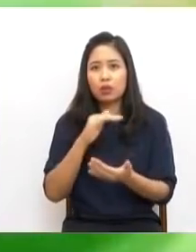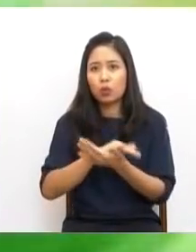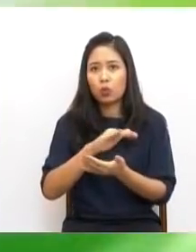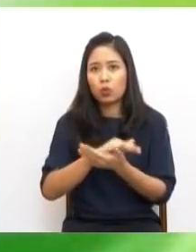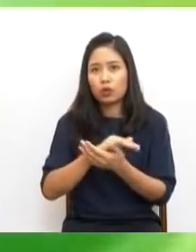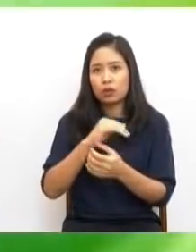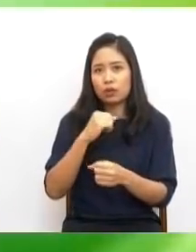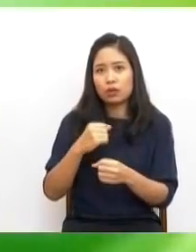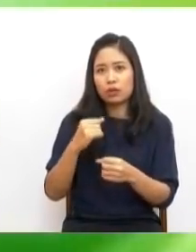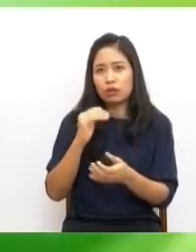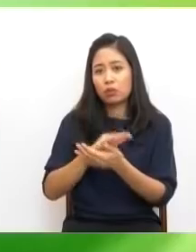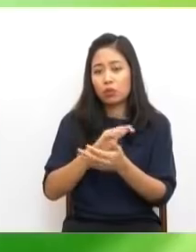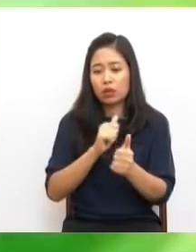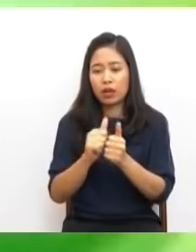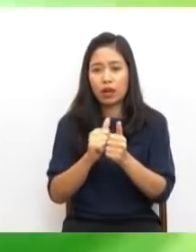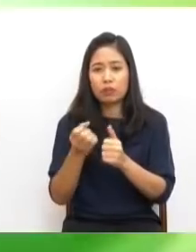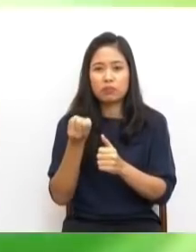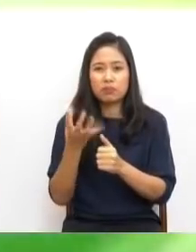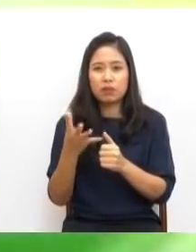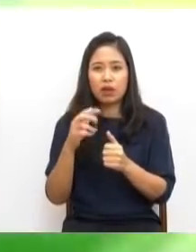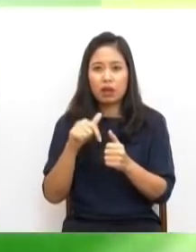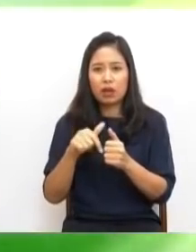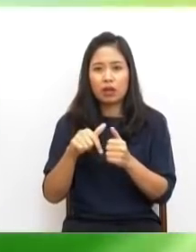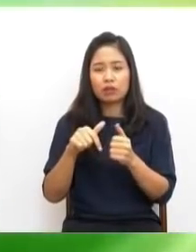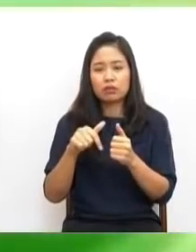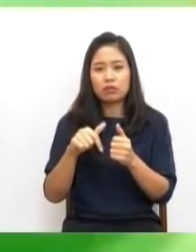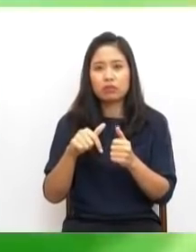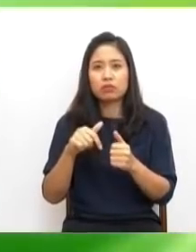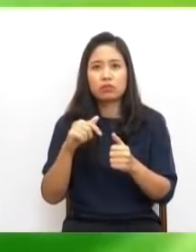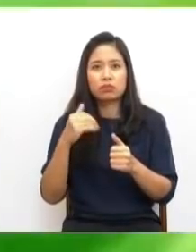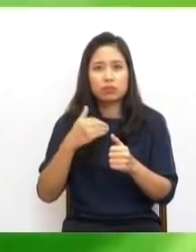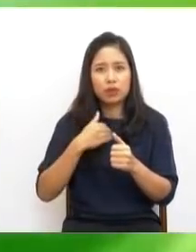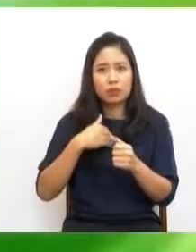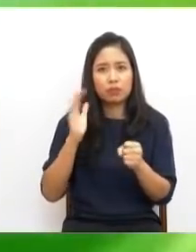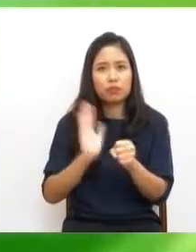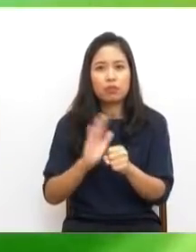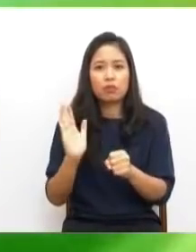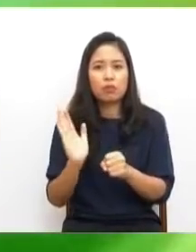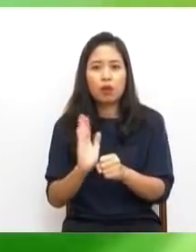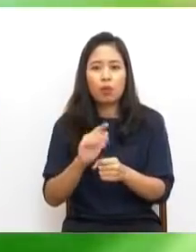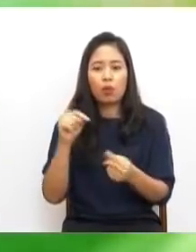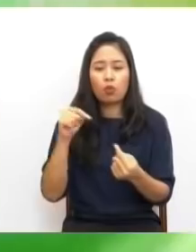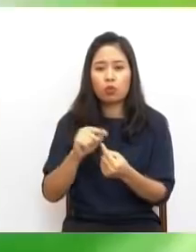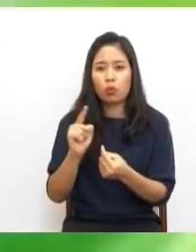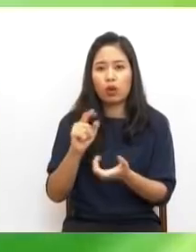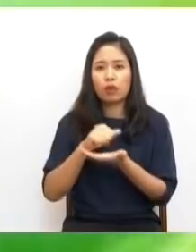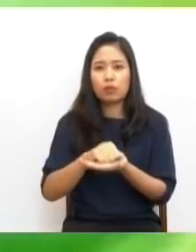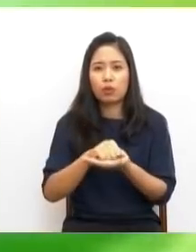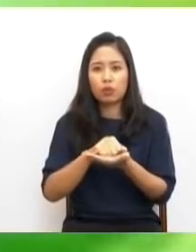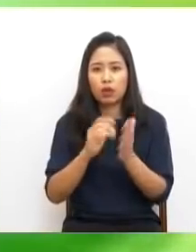กันเข้าหรือแข่งขันสูงเนี่ยอยู่แค่จำนวนหนึ่งและก็ไม่เพียงพอกับการให้บริการเพ